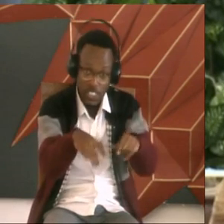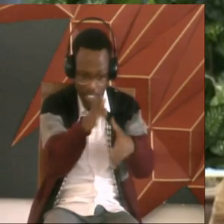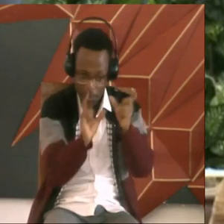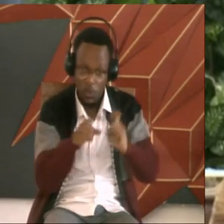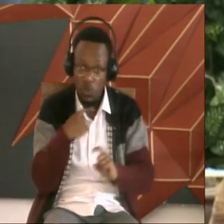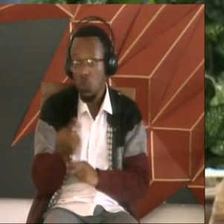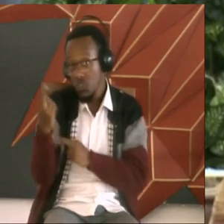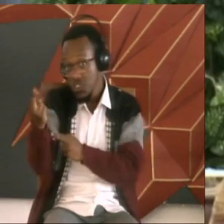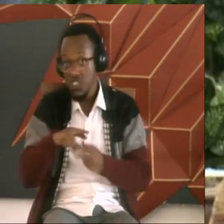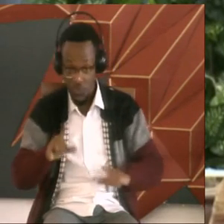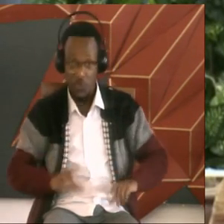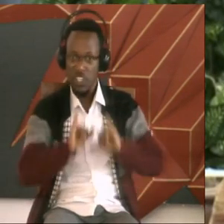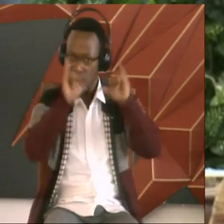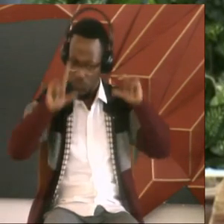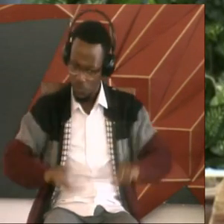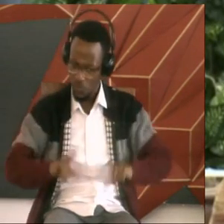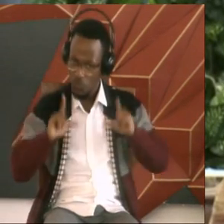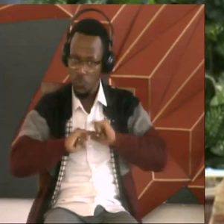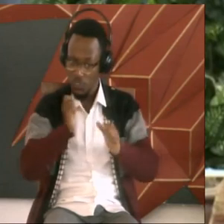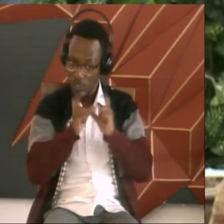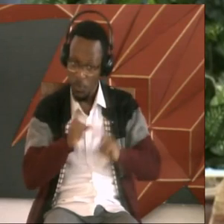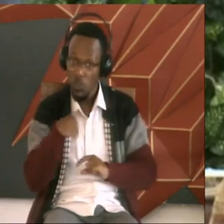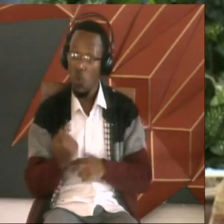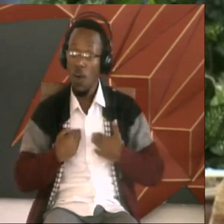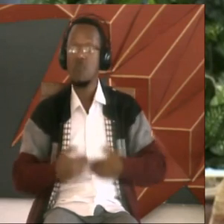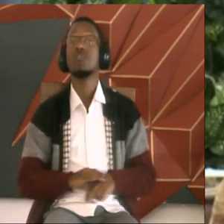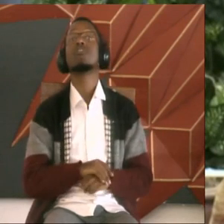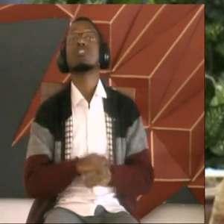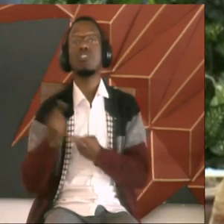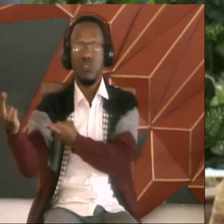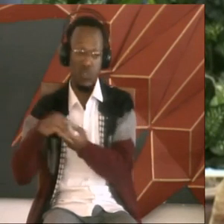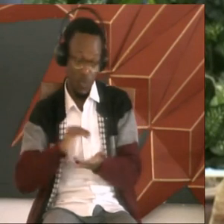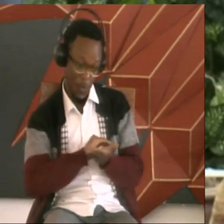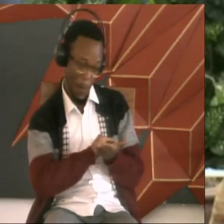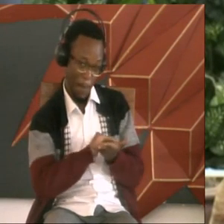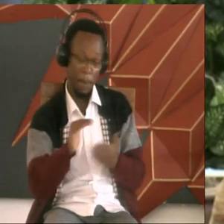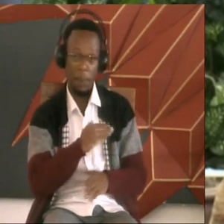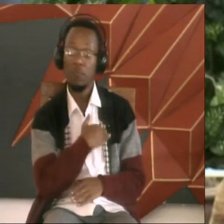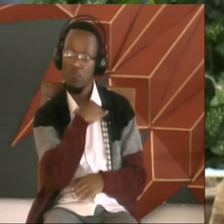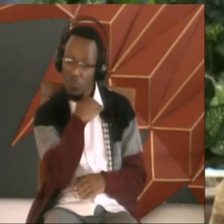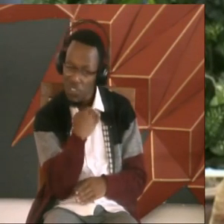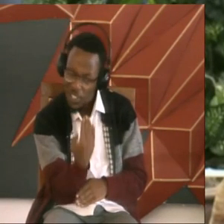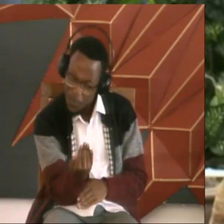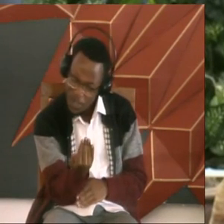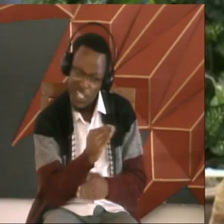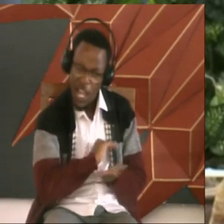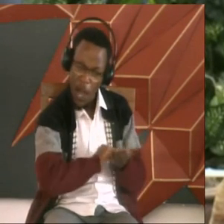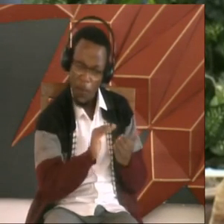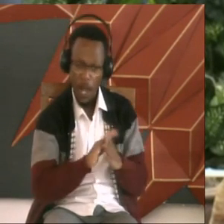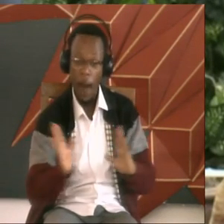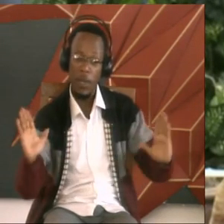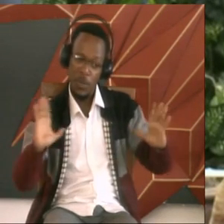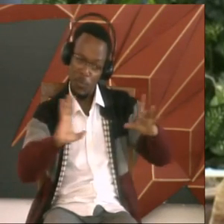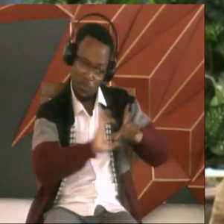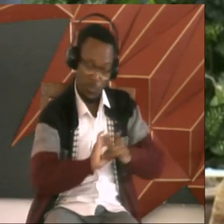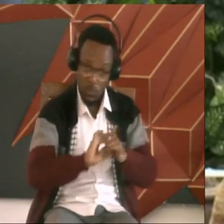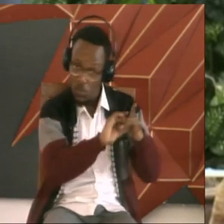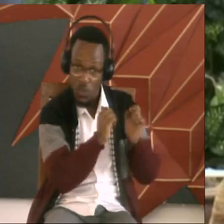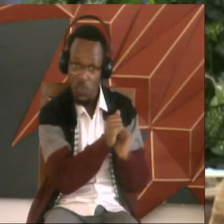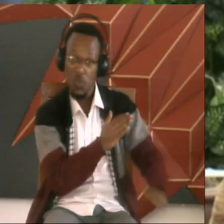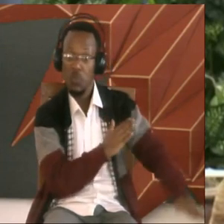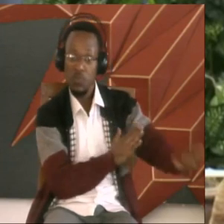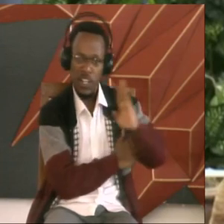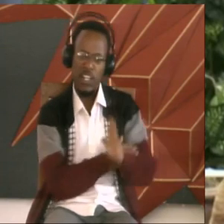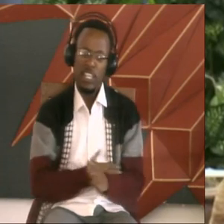wakiriye ubugingo buhoraho, wa wundi wahawe imbabazi z'ibyaha akungwa n'Imana akagirwa ubuntu, noneho